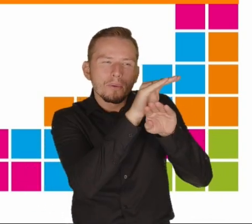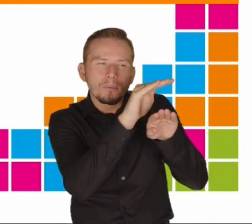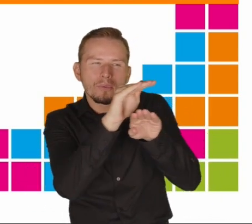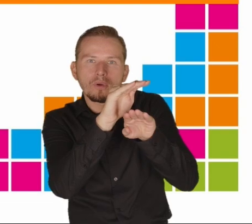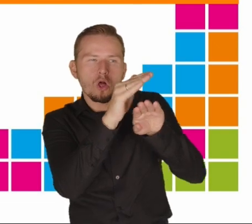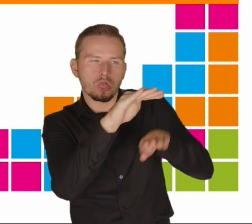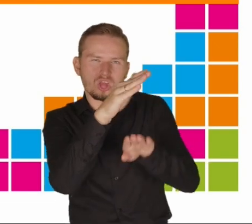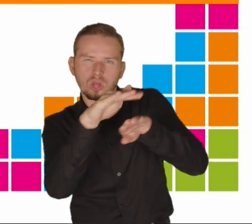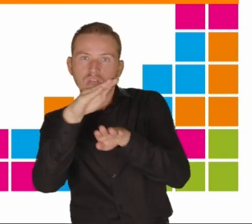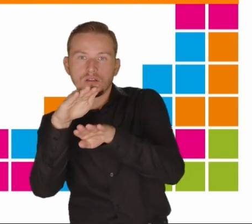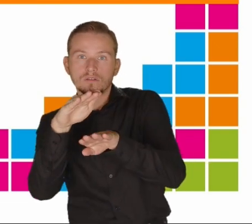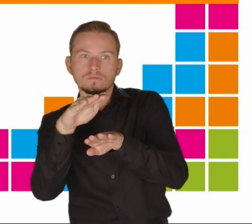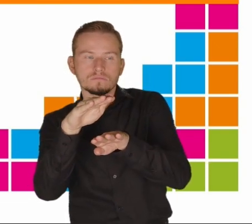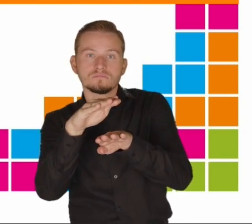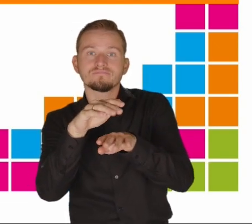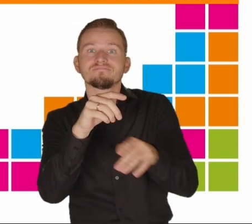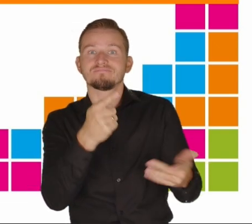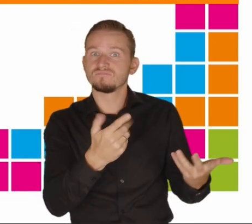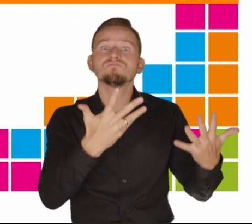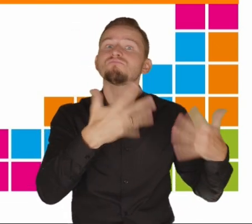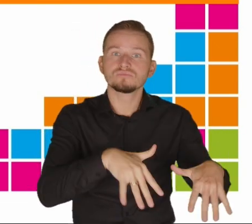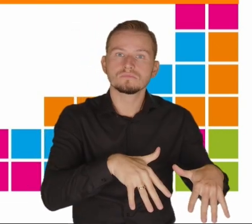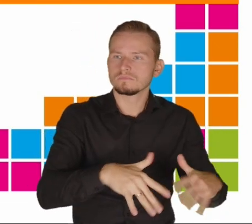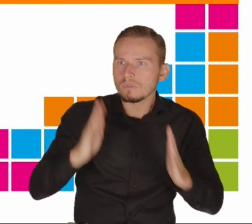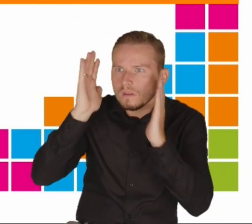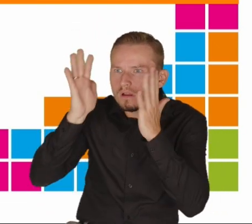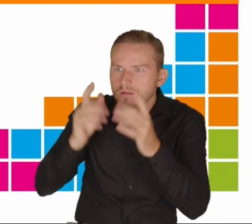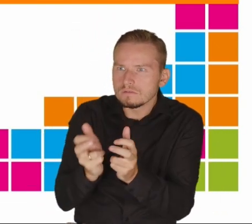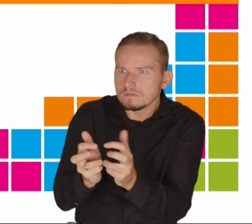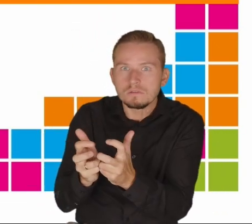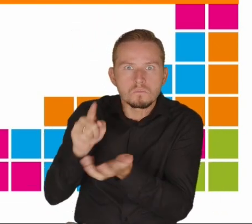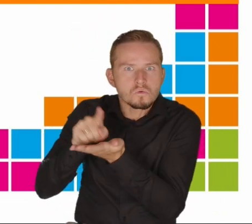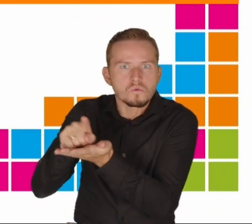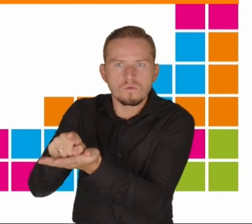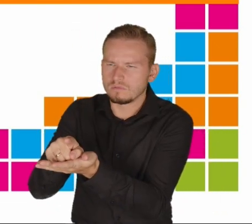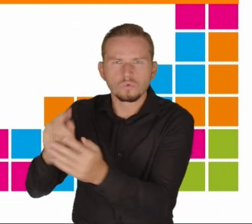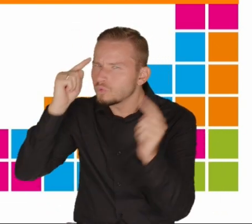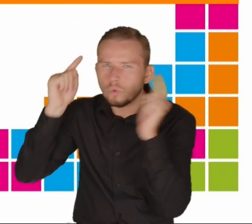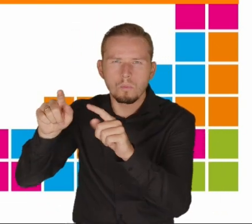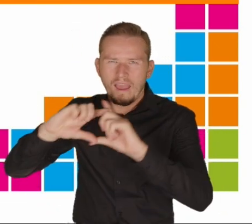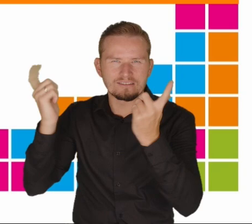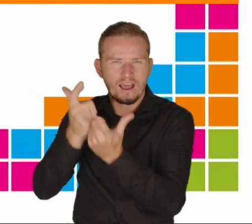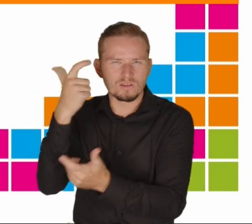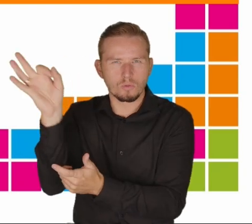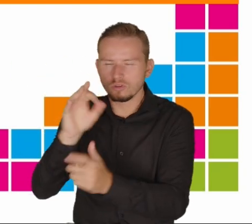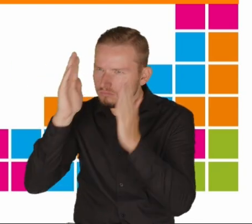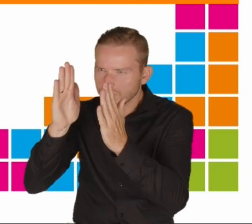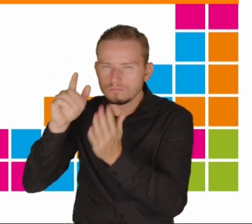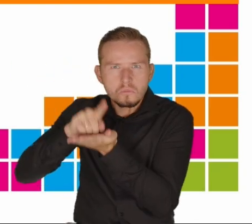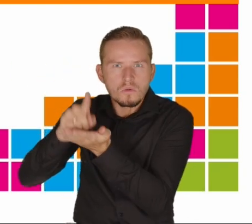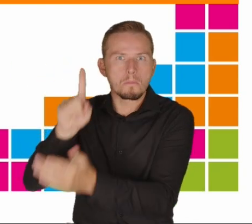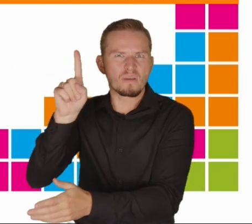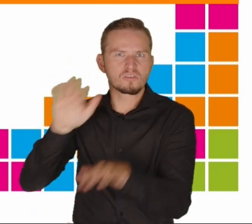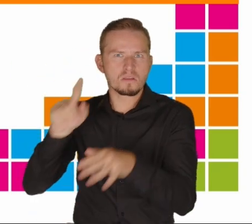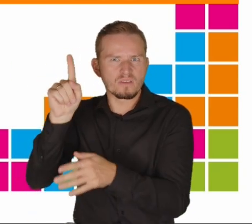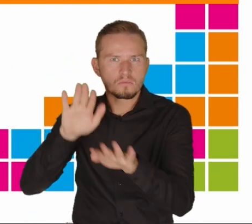rodzaj napięcia pomiędzy światem, w którym są skuteczni, skuteczne i wygrywają, i takim